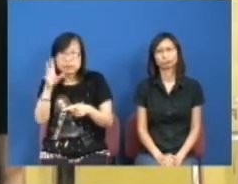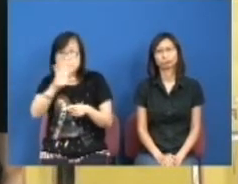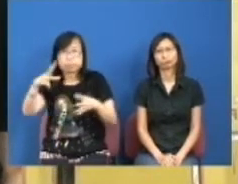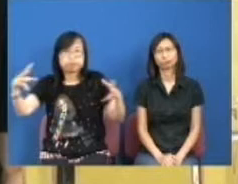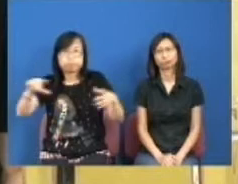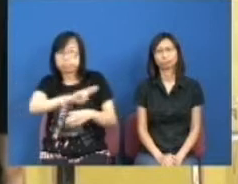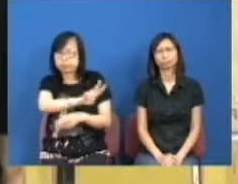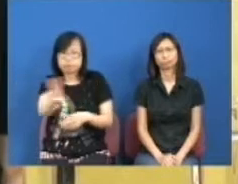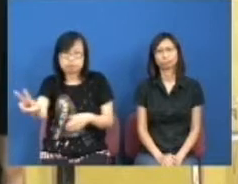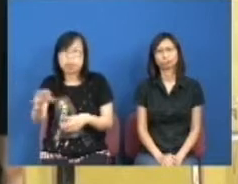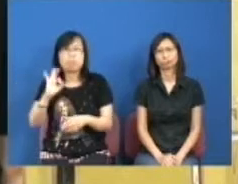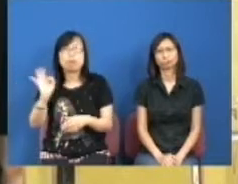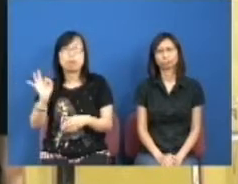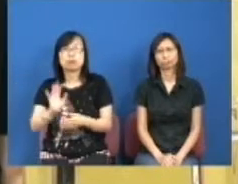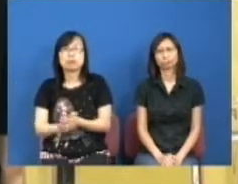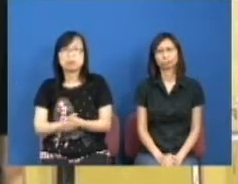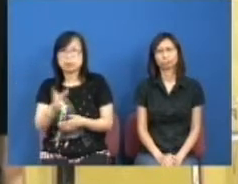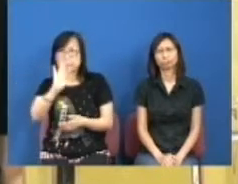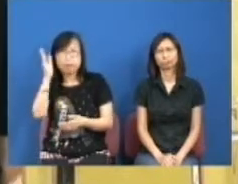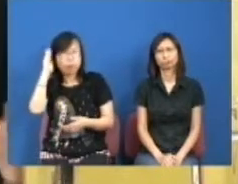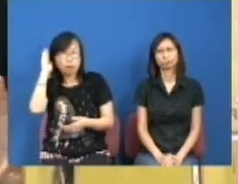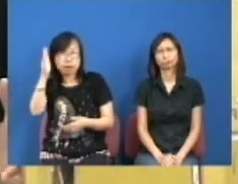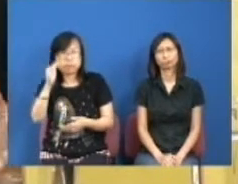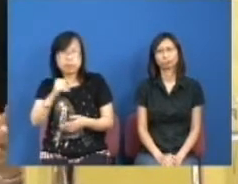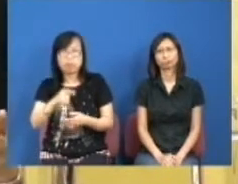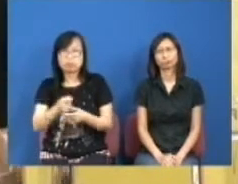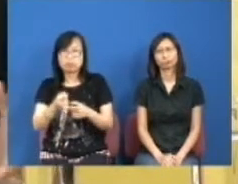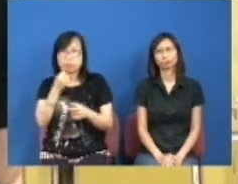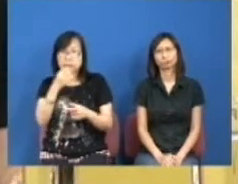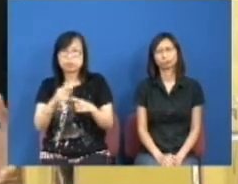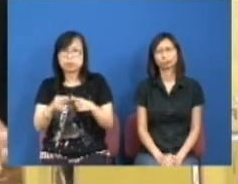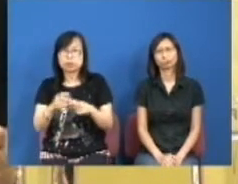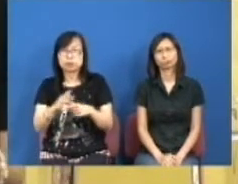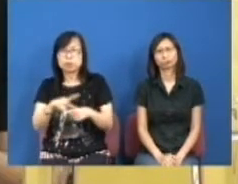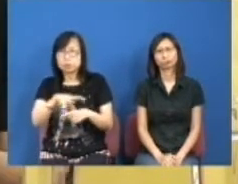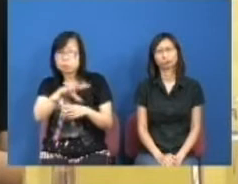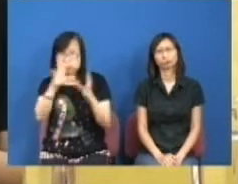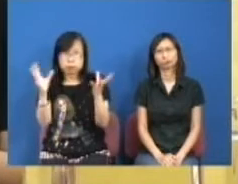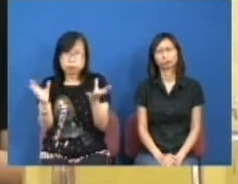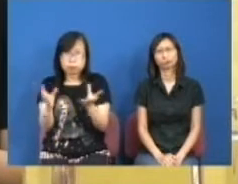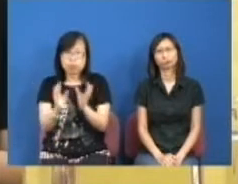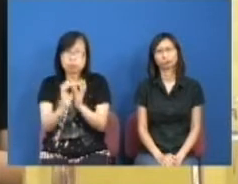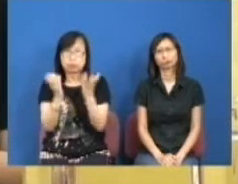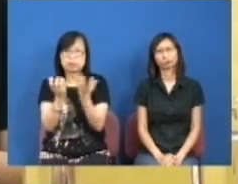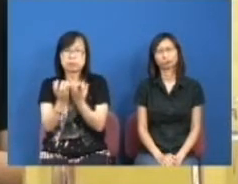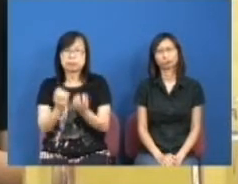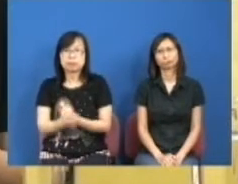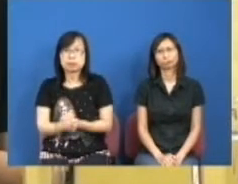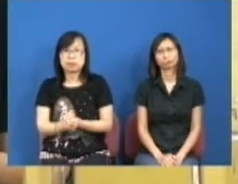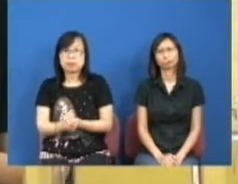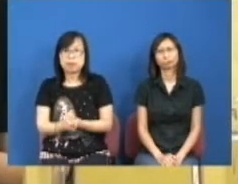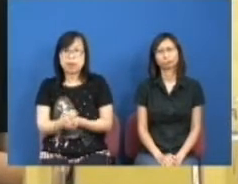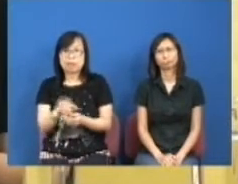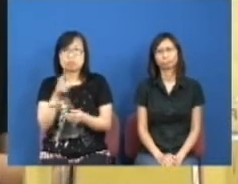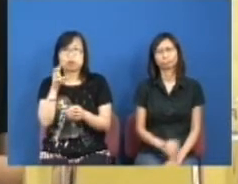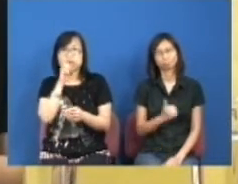嘅。即係我哋唔好希望香港公民社會裡面嘅絕大部分嘅團體可以窗口一